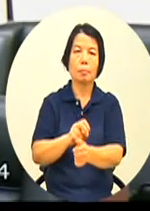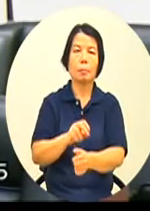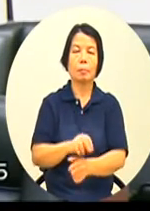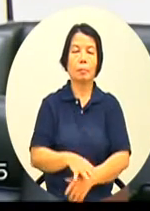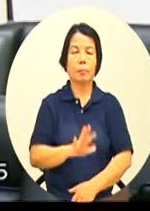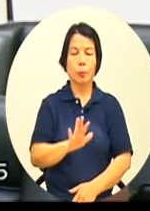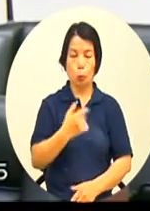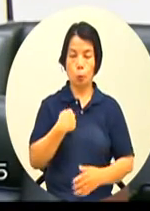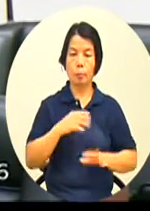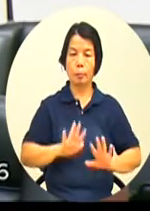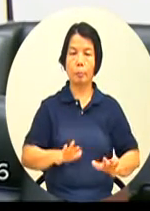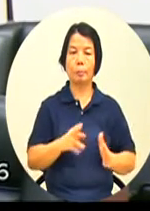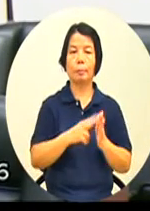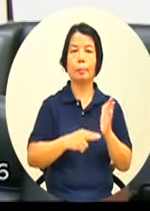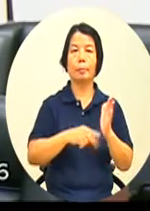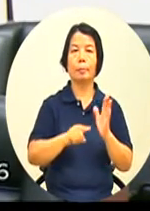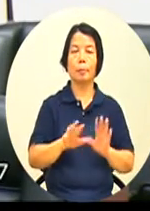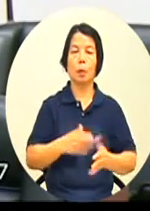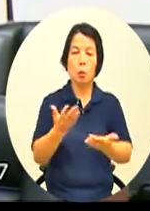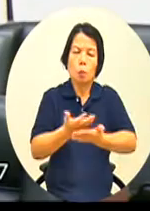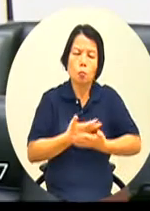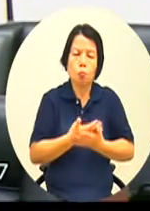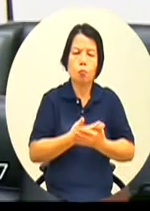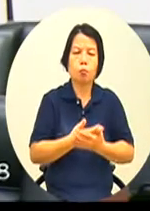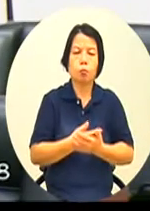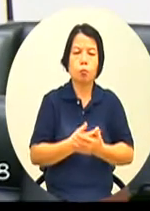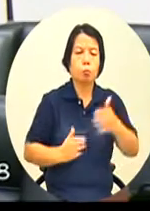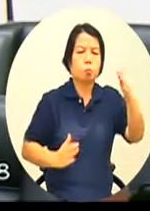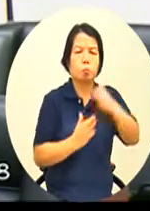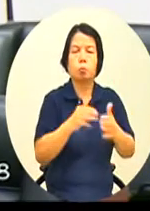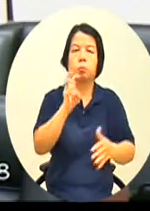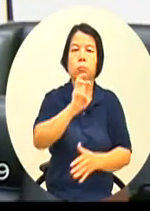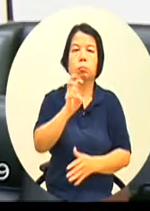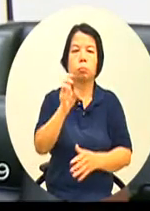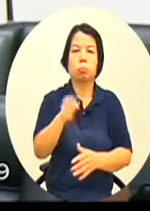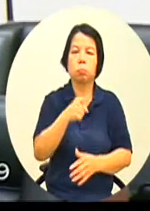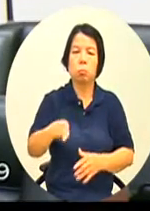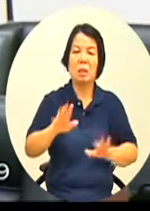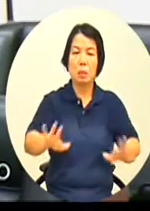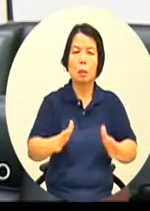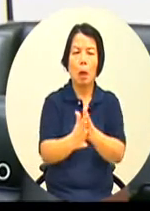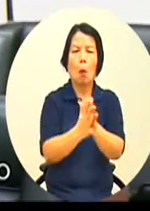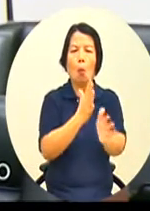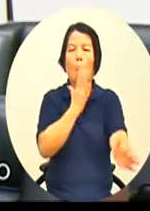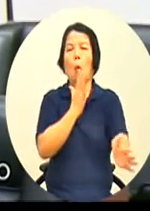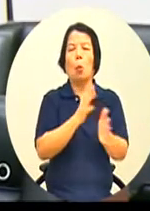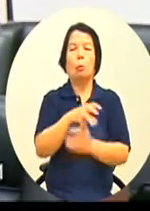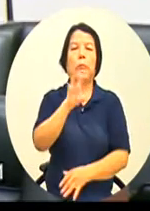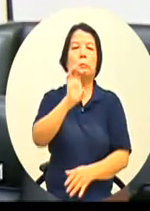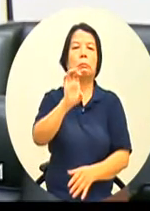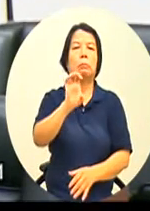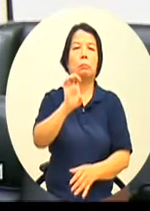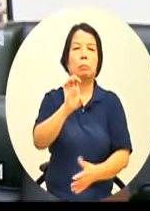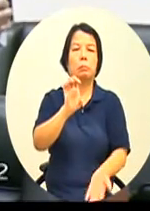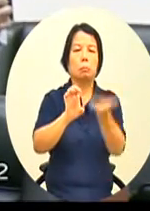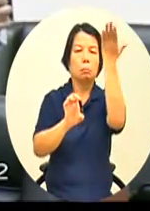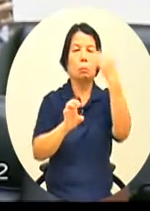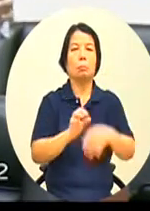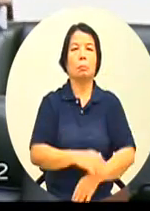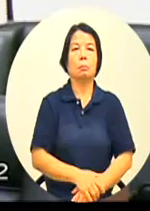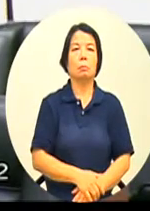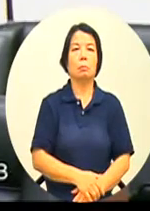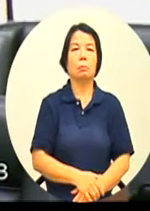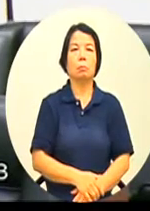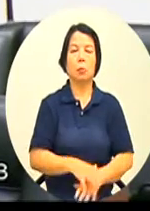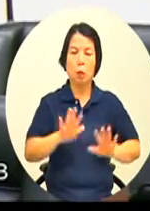告，他目前只能收30位，但是他后面在排队的人超过90位。代表说这一个区域